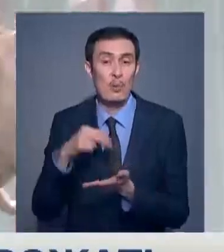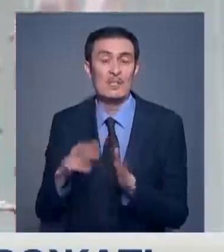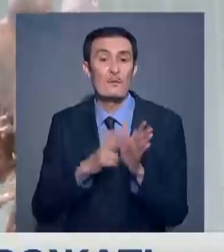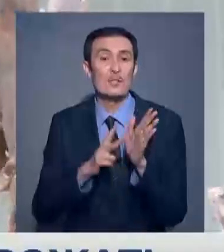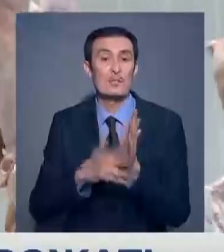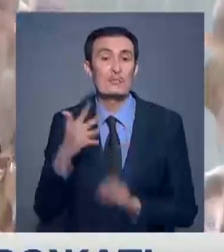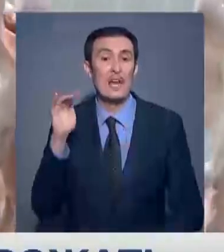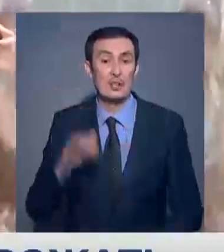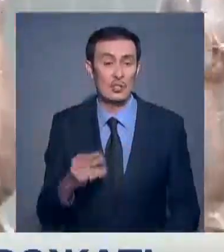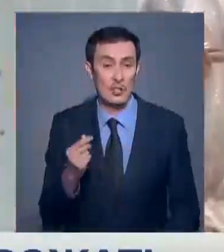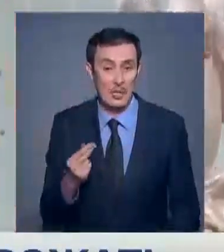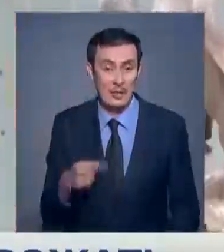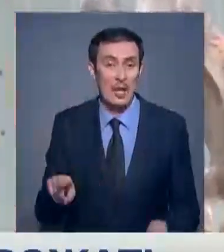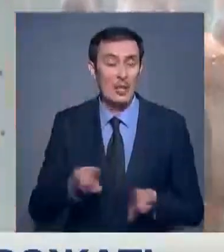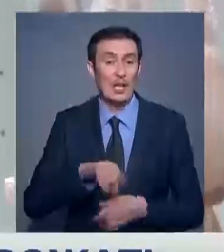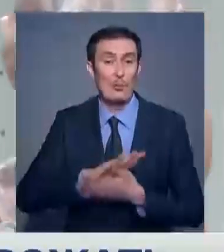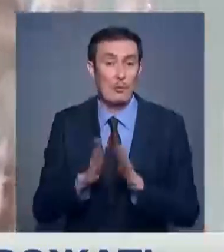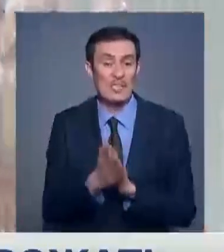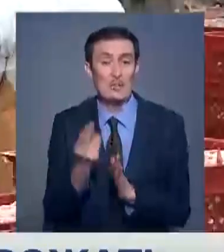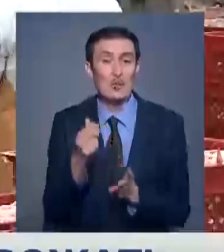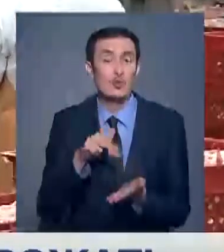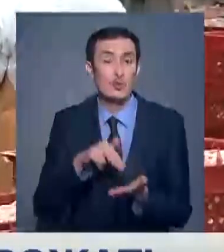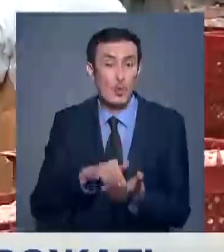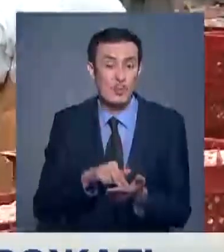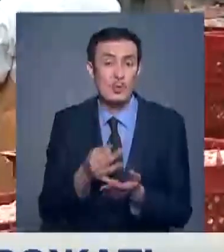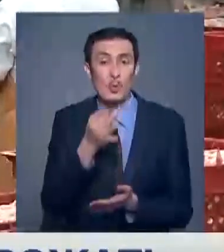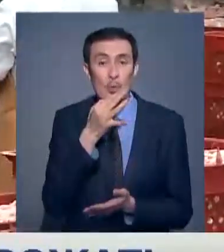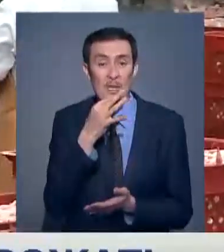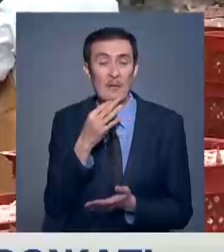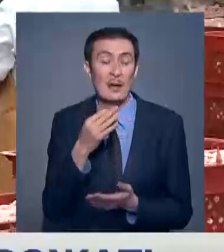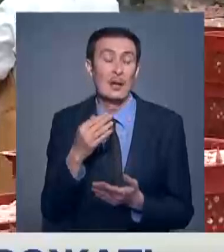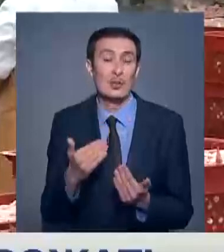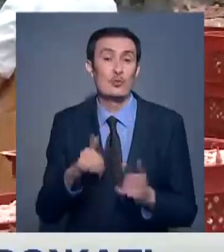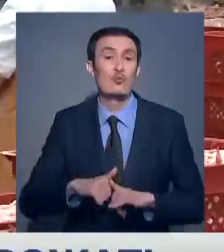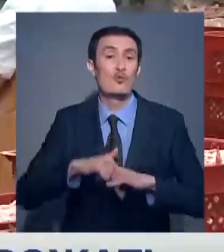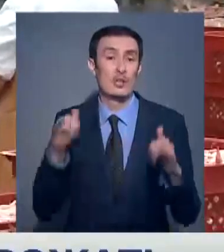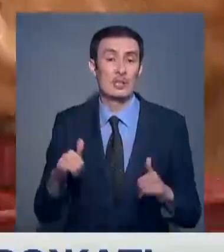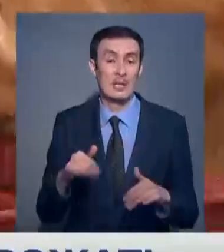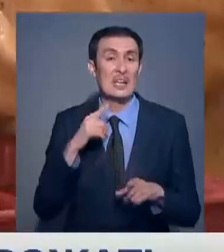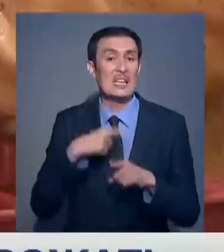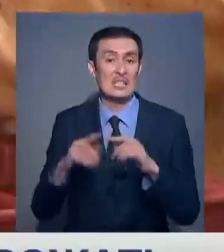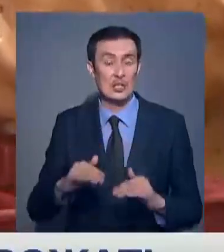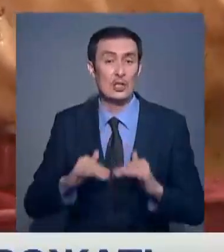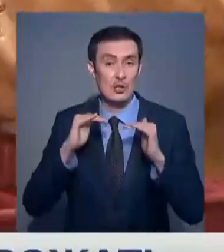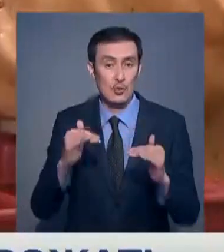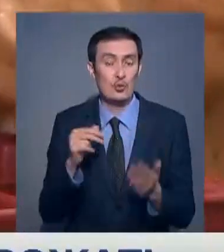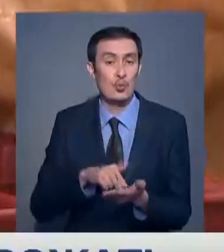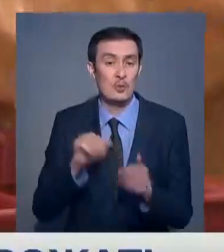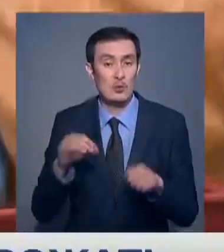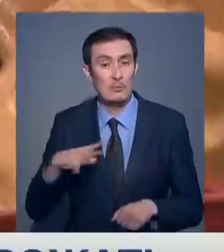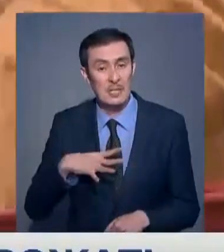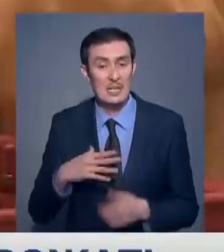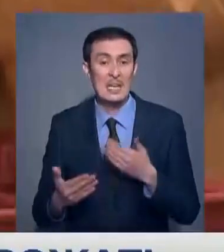за 85 тысяч тенге. Таким образом, себестоимость куриного товара увеличится. Резкий скачок цен также